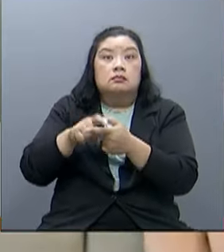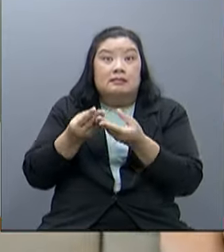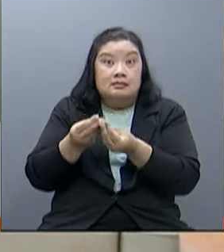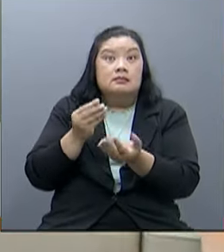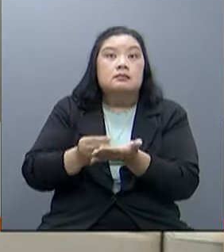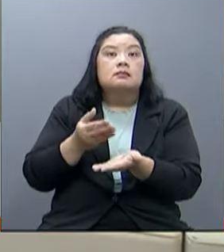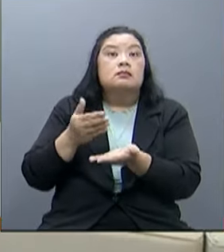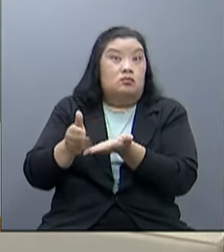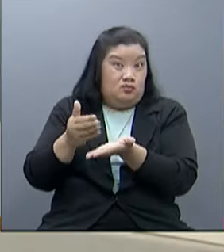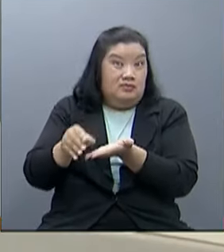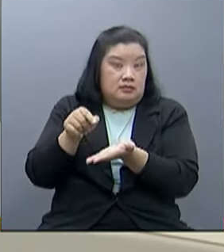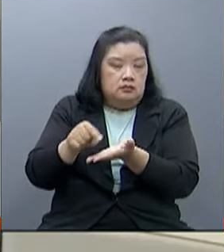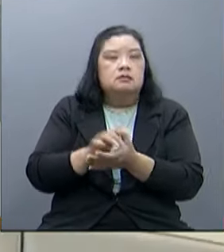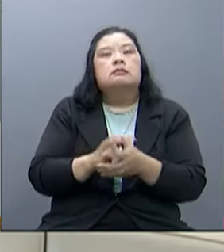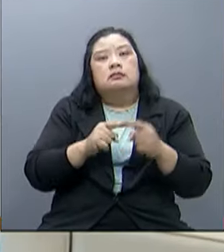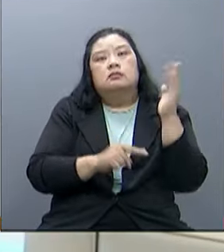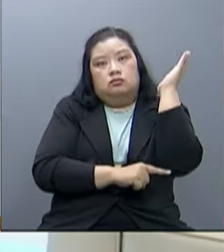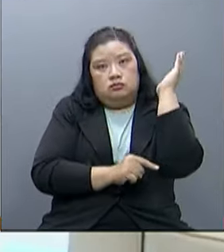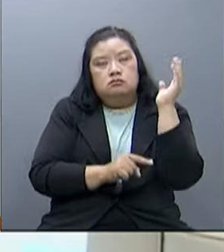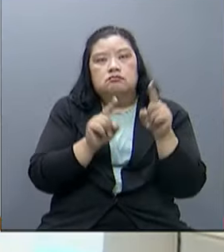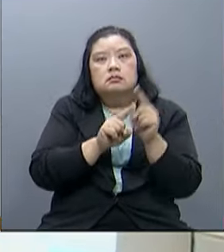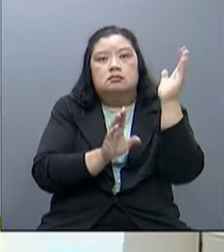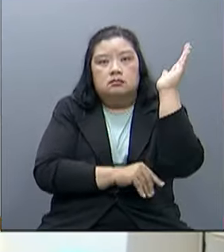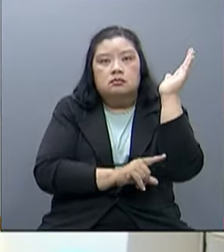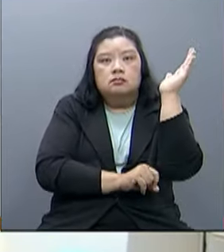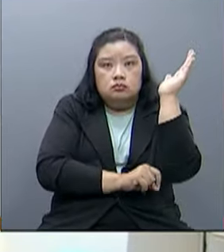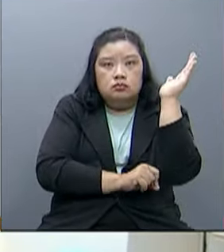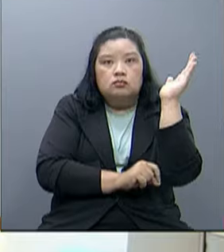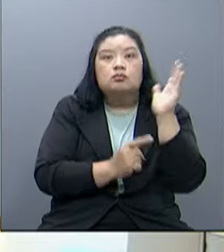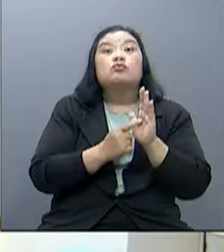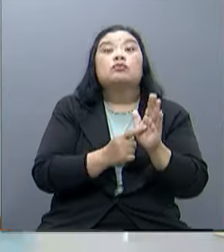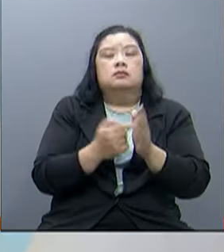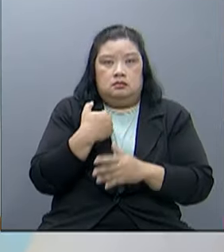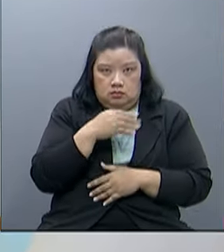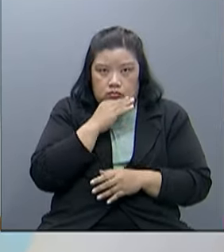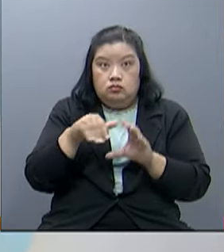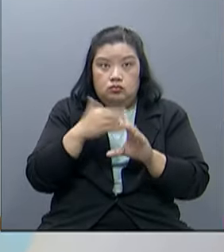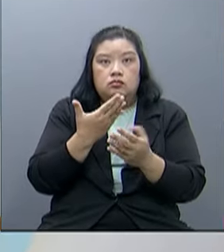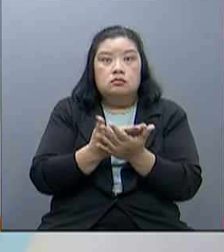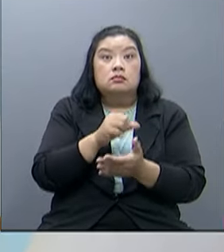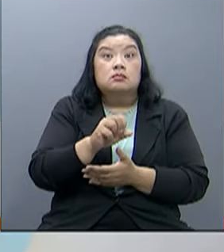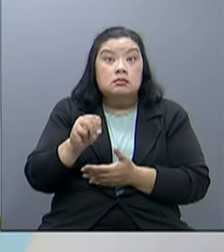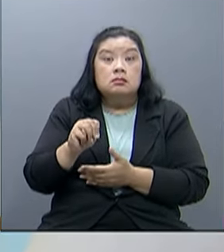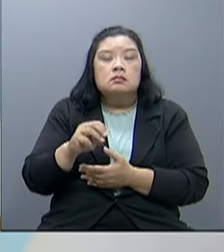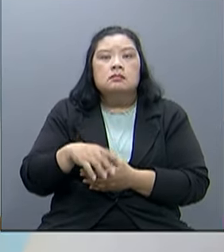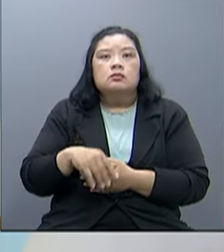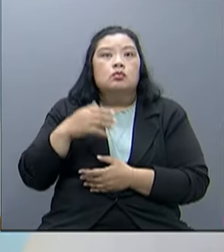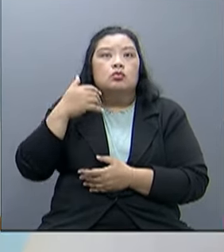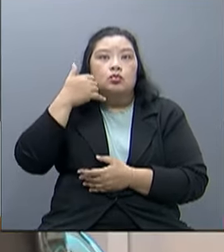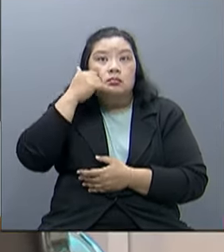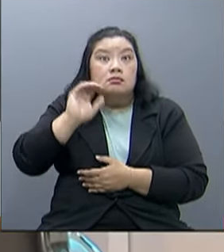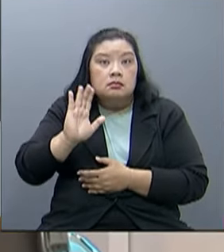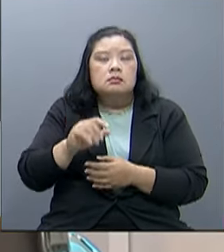กรณีศึกษาของสิงคโปร์หากว่ามีเงินโอนจากบัญชีโดยไม่มีข้อความ SSแจ้งเตือนไปยังมือถือเจ้าของบัญชี